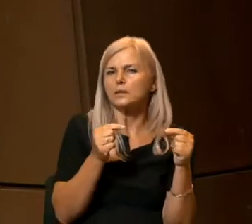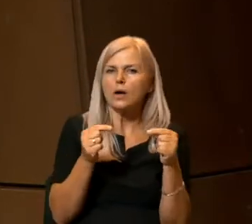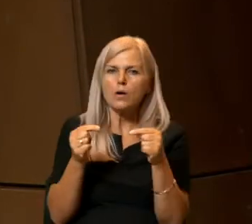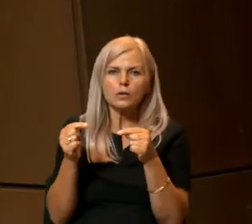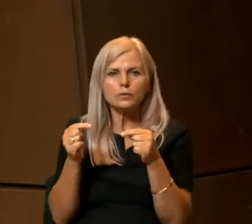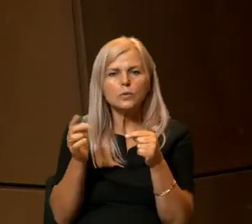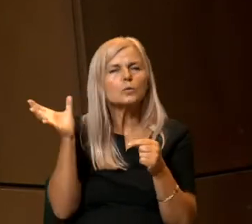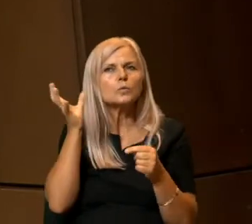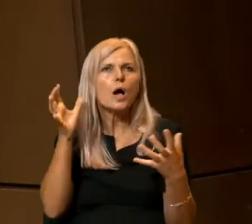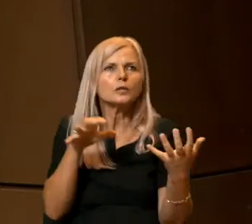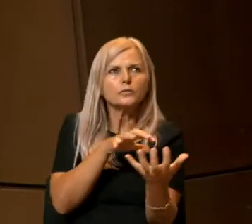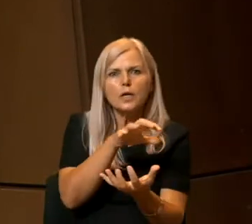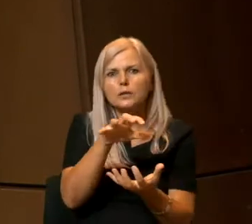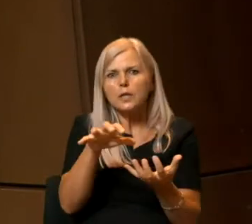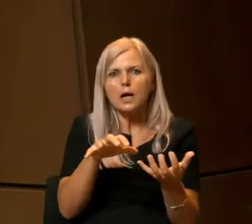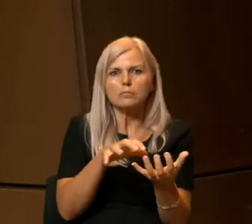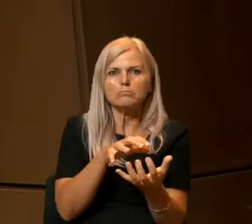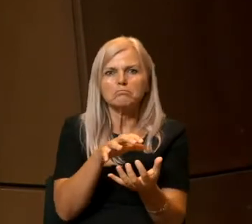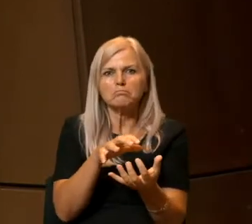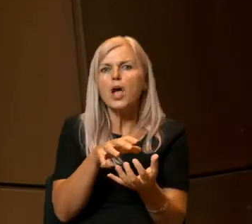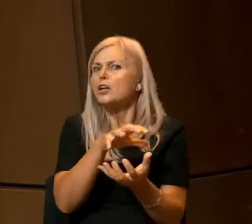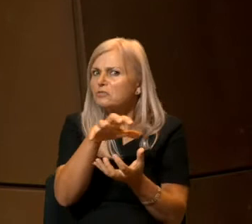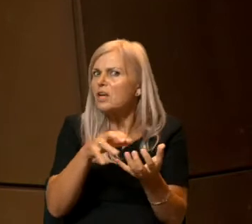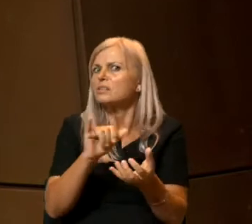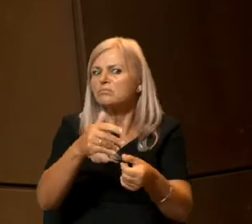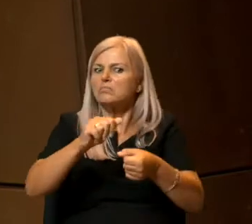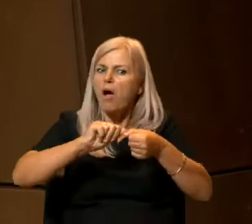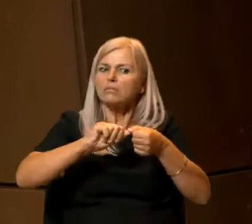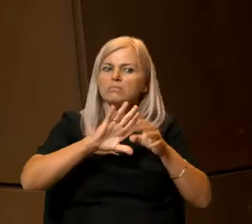świata, który nas ocenia. I tak samo